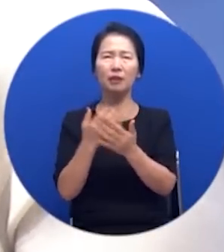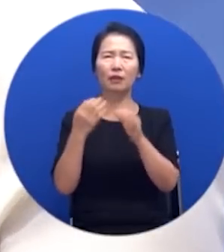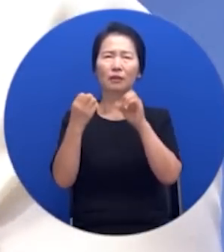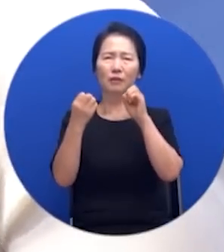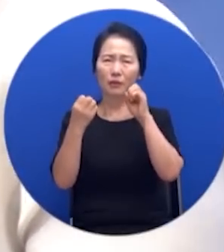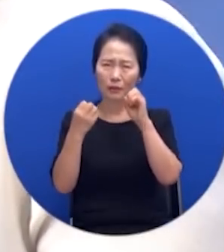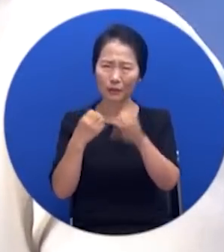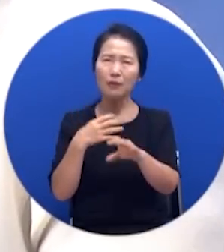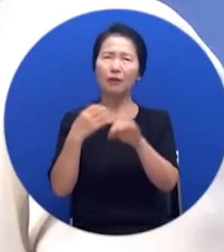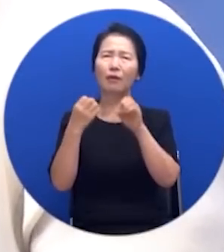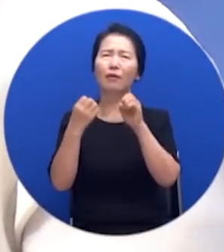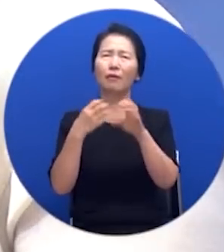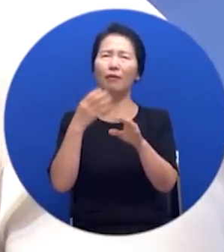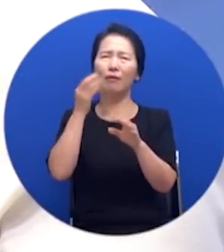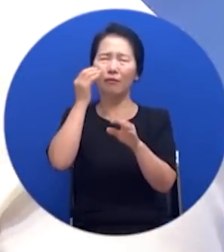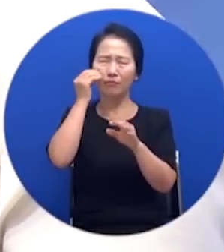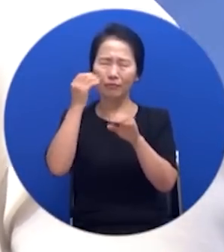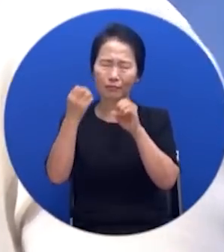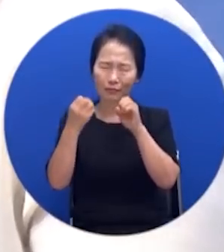응답하여 주시옵소서.